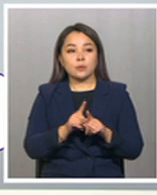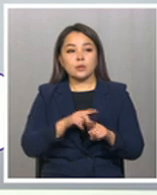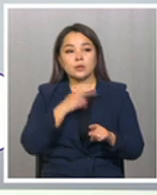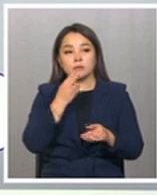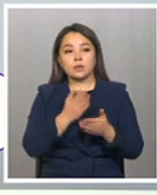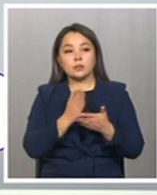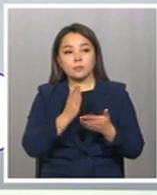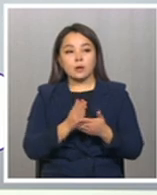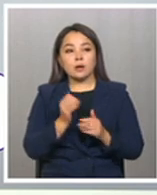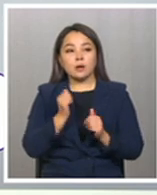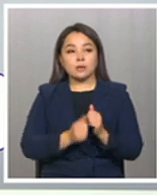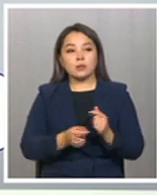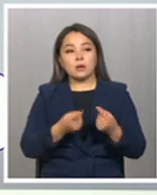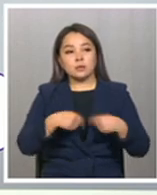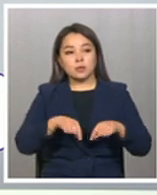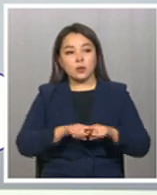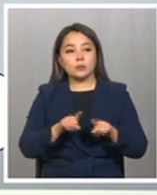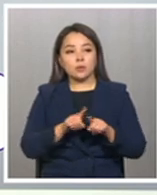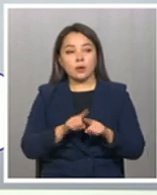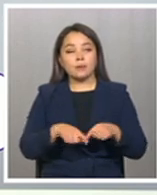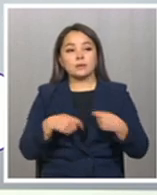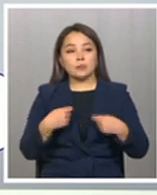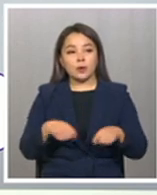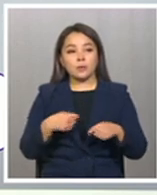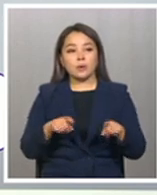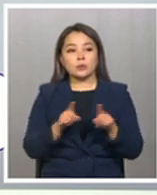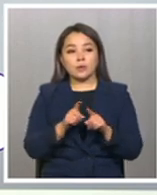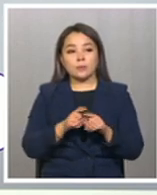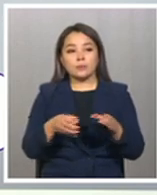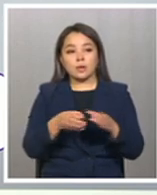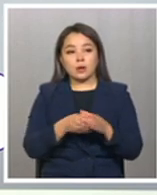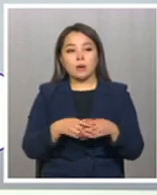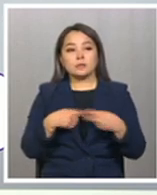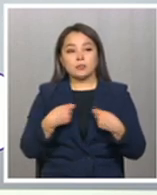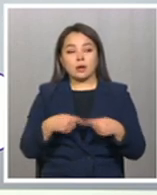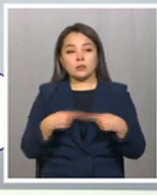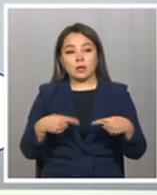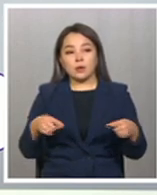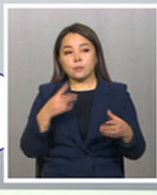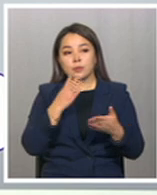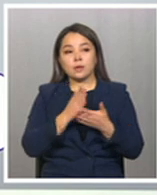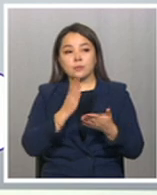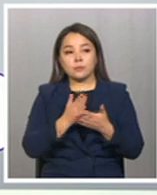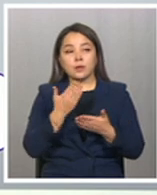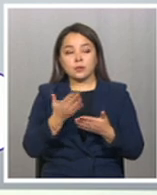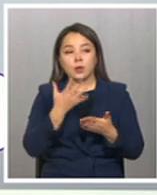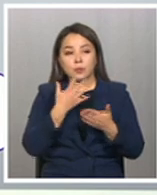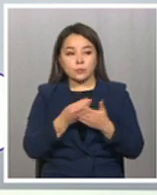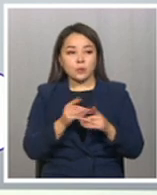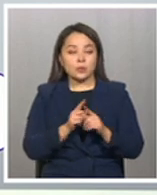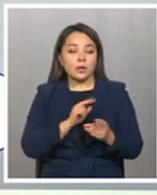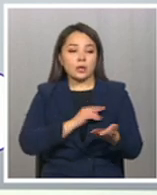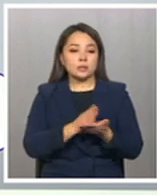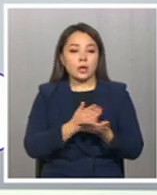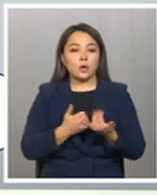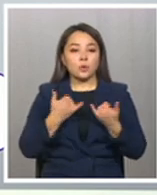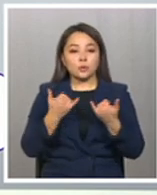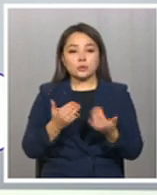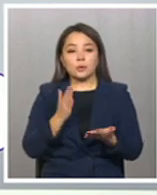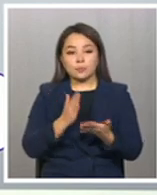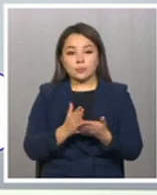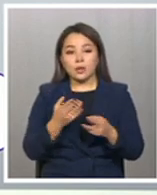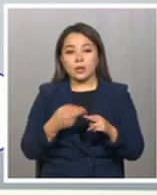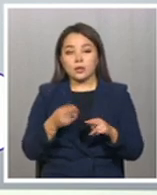Яғни әртараптандыру, тауарлық әртараптандыру дегеніміз бұл нарыққа әртүрлі өнімдер және қызметтер ұсыну болып саналады.